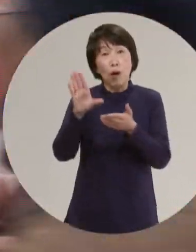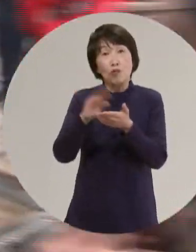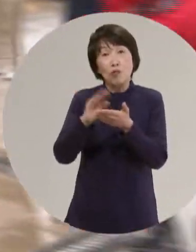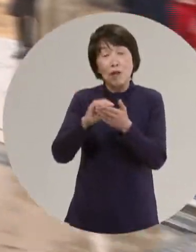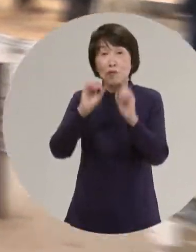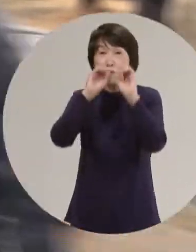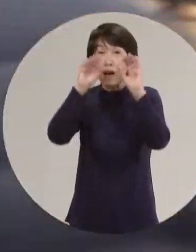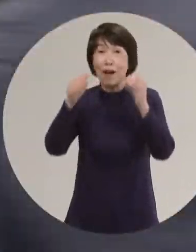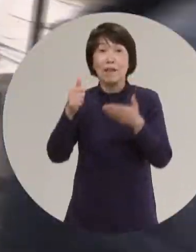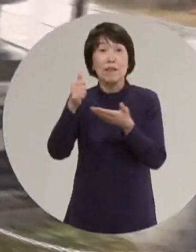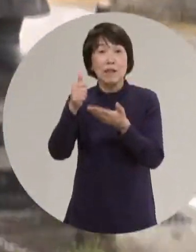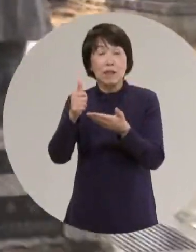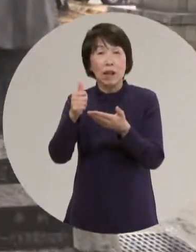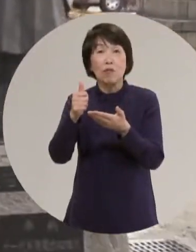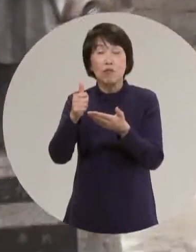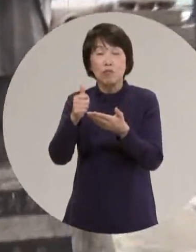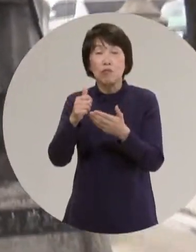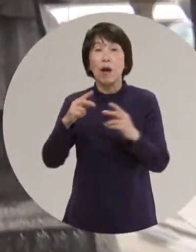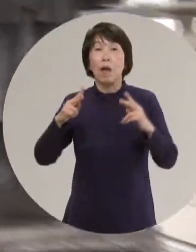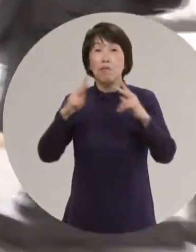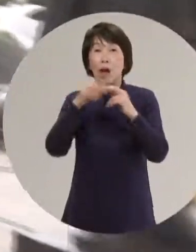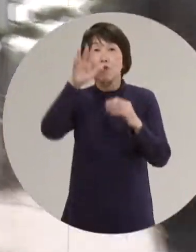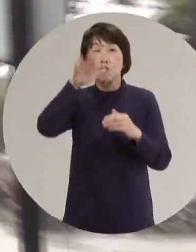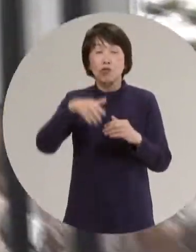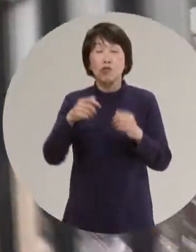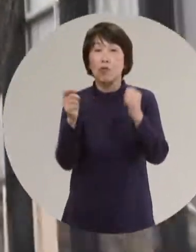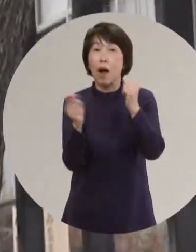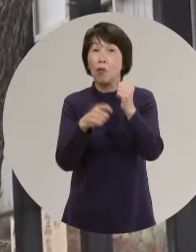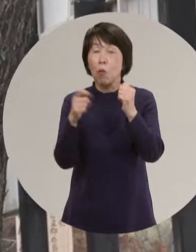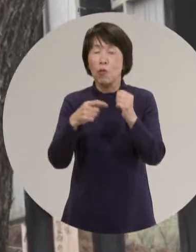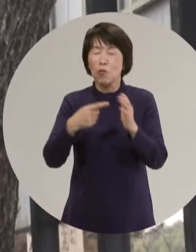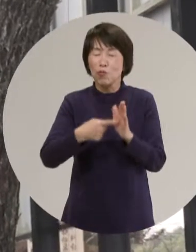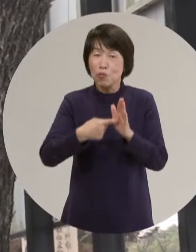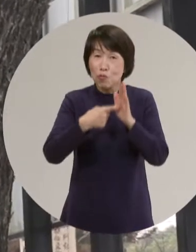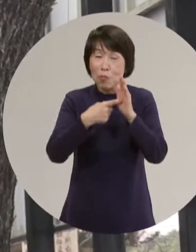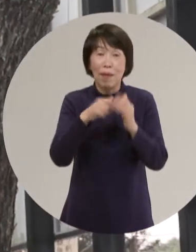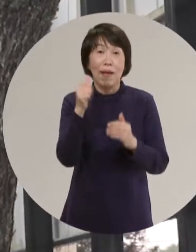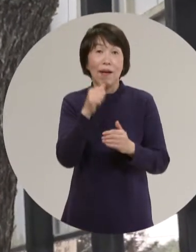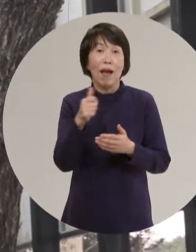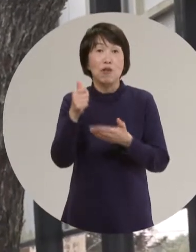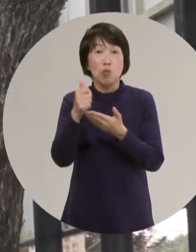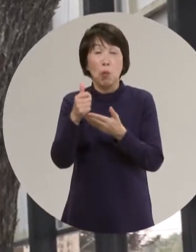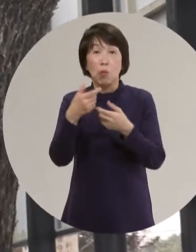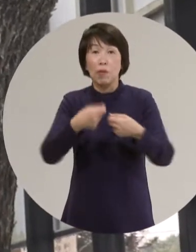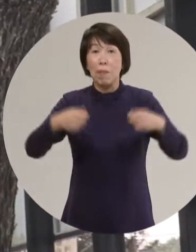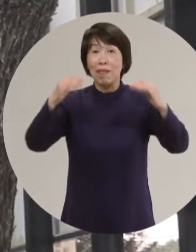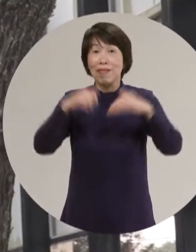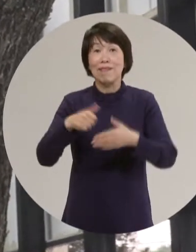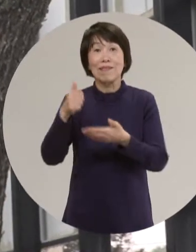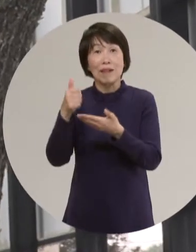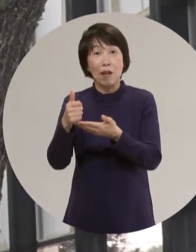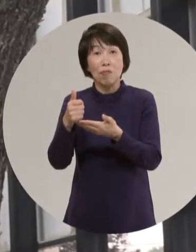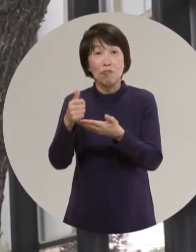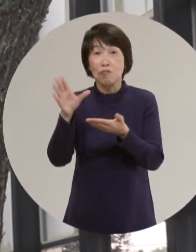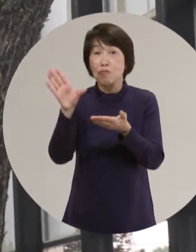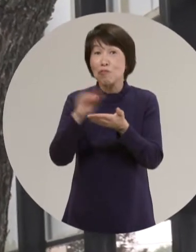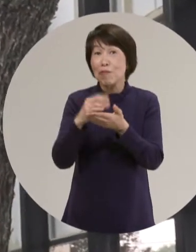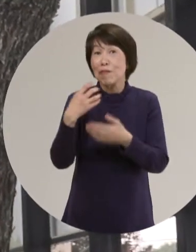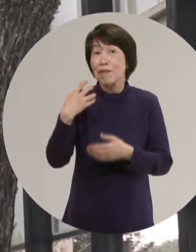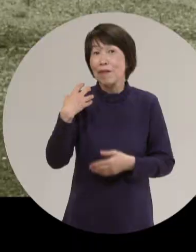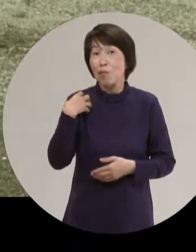今回の輝きさんは播州赤穂の名物ガイド鍋谷春樹さん、そしてリポーター